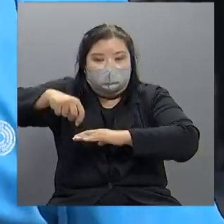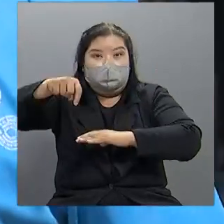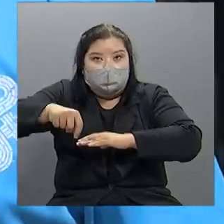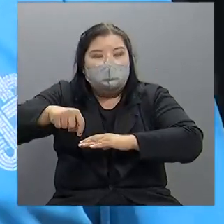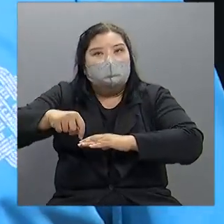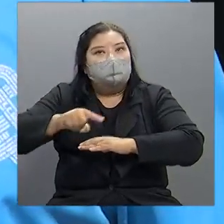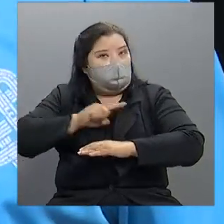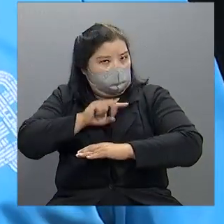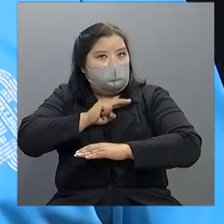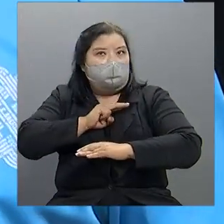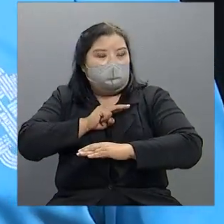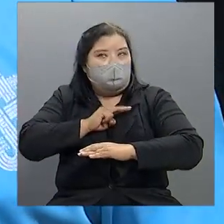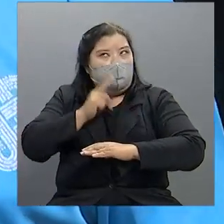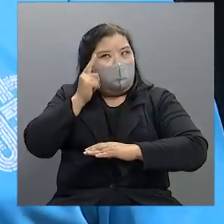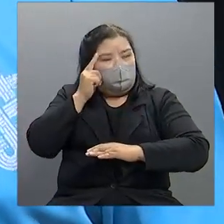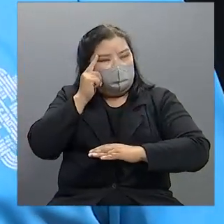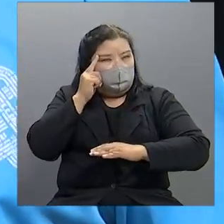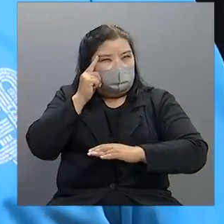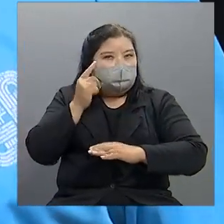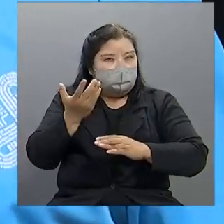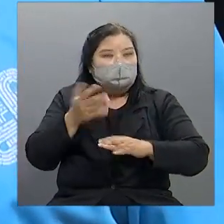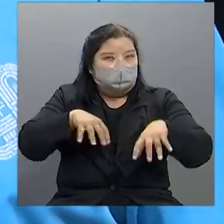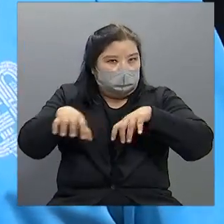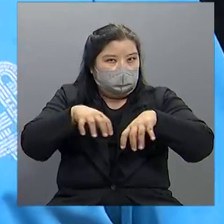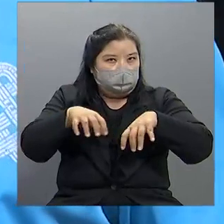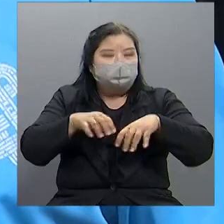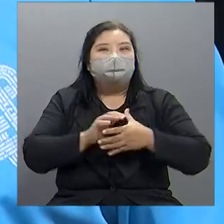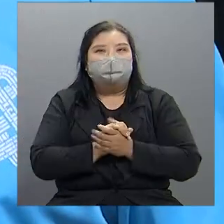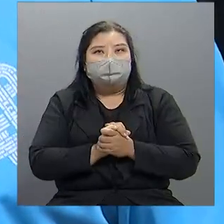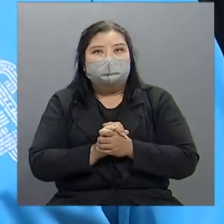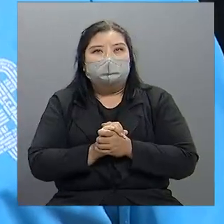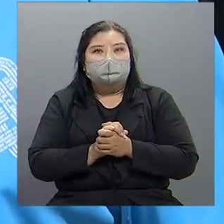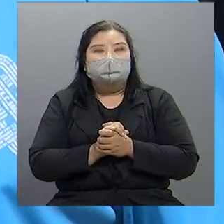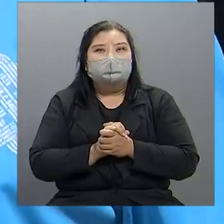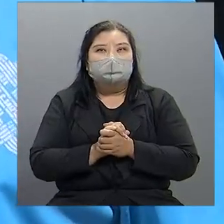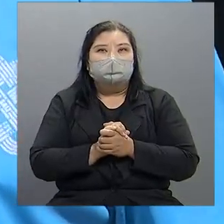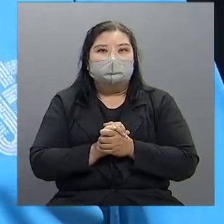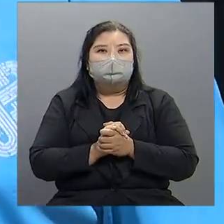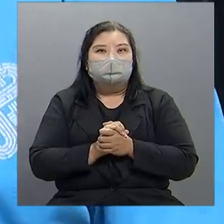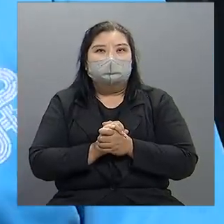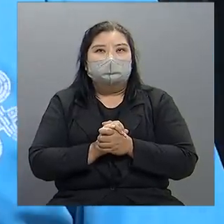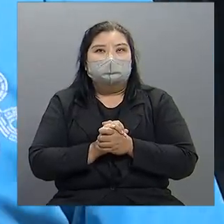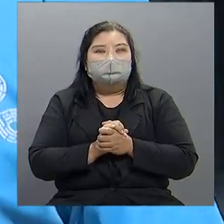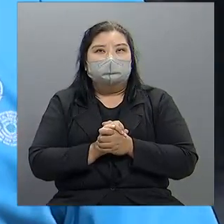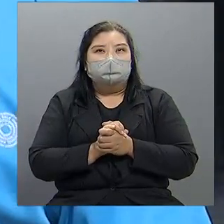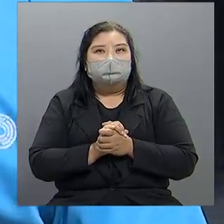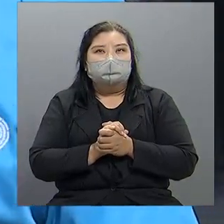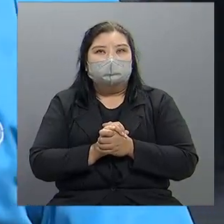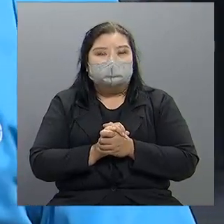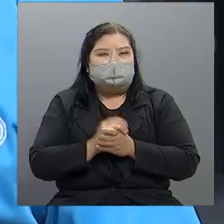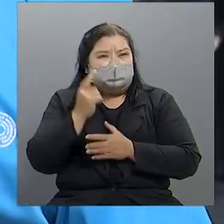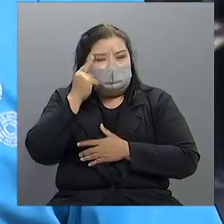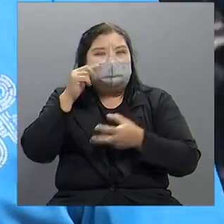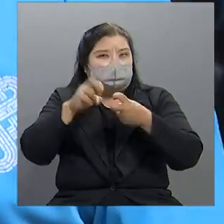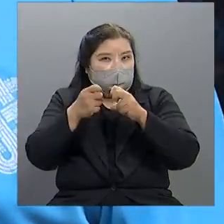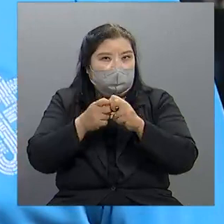รามองระยะยาวนะครับเรามองระยะยาว ยาวม ัน นานครับก็เราเชื่อว่าปัญหาอย่างหนึ่งในบ้านเราเนี่ยนะ